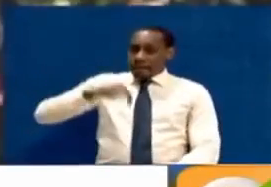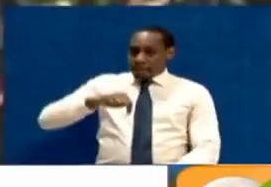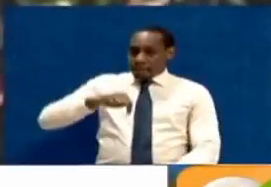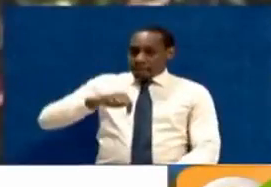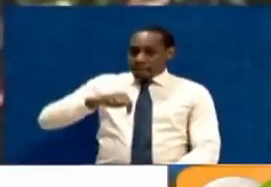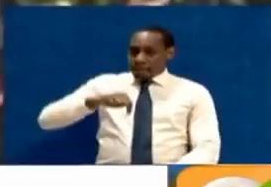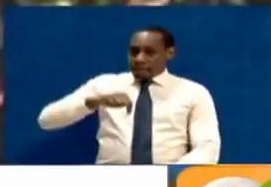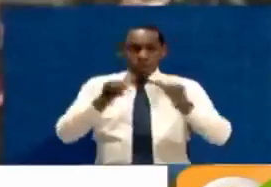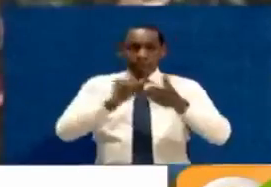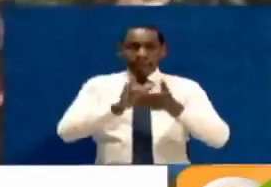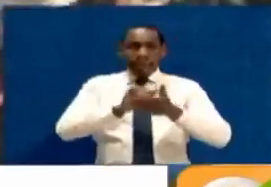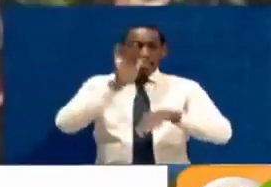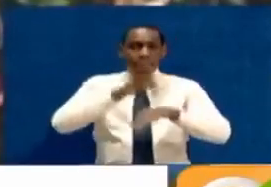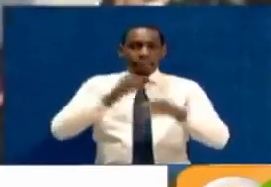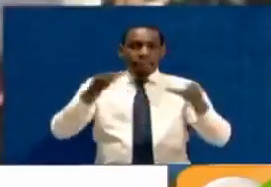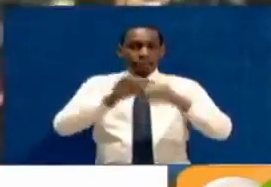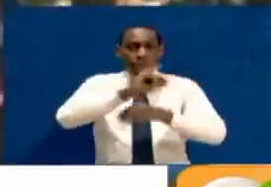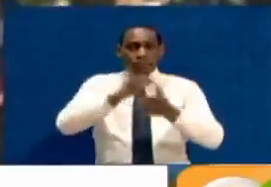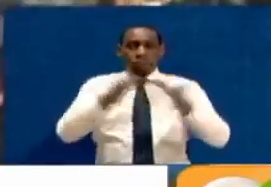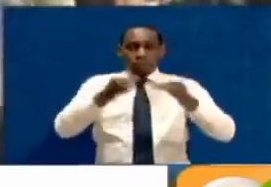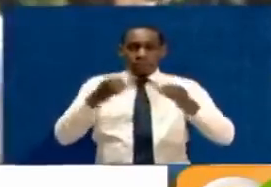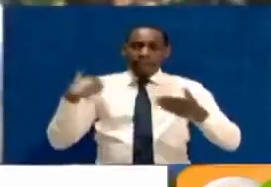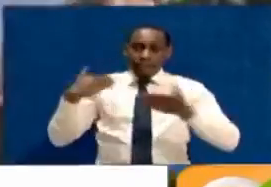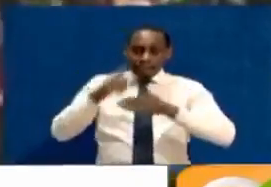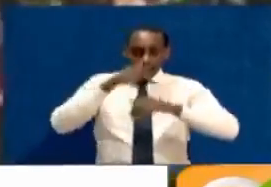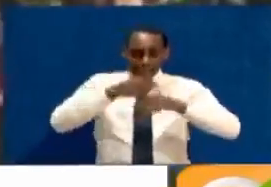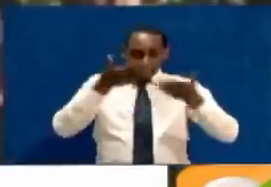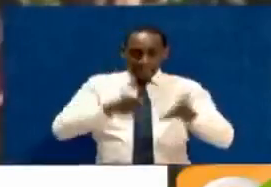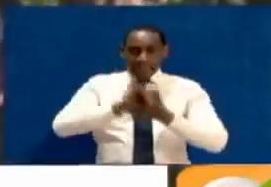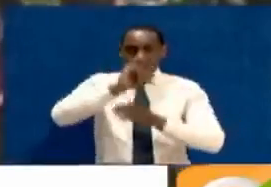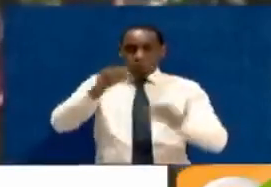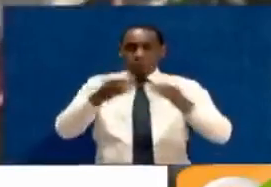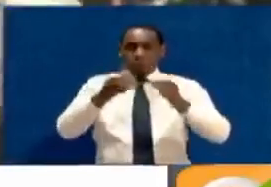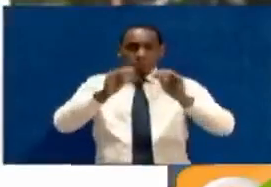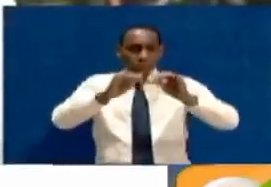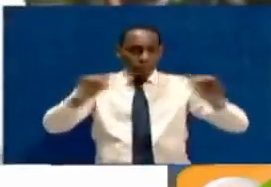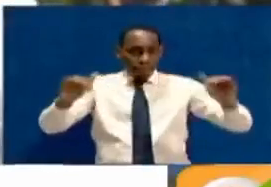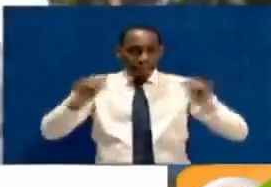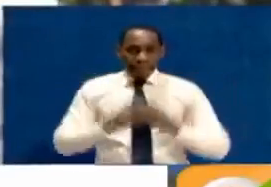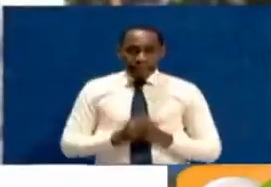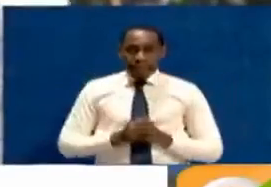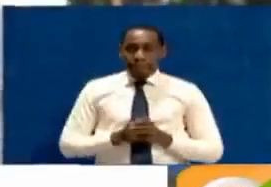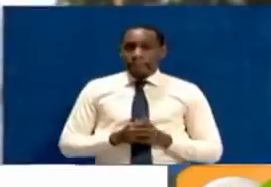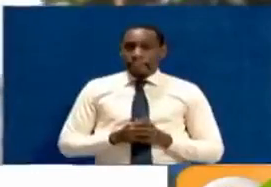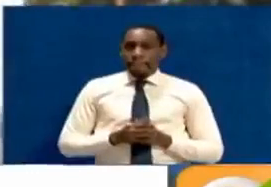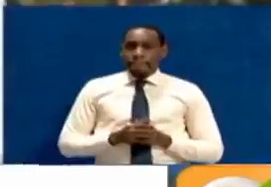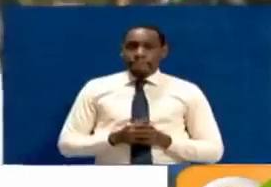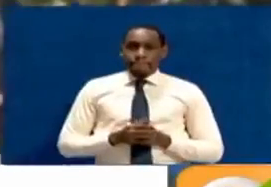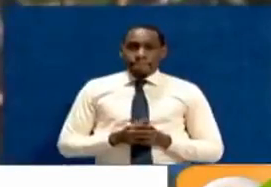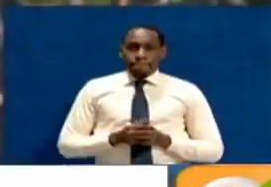kwa Jubilee vunja chama ya Jubilee, mpaka leo Jubilee imesambaratika.